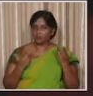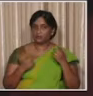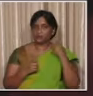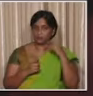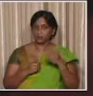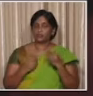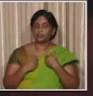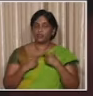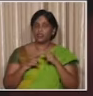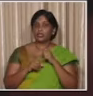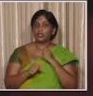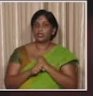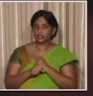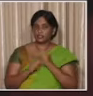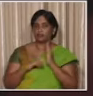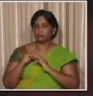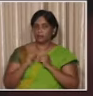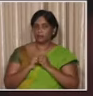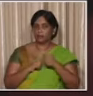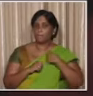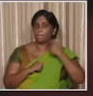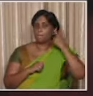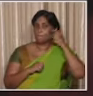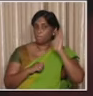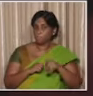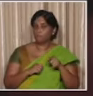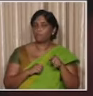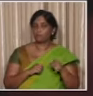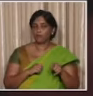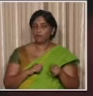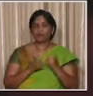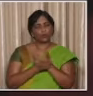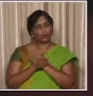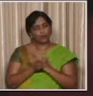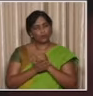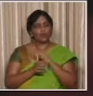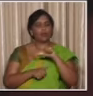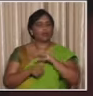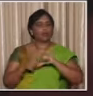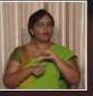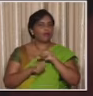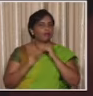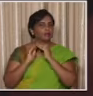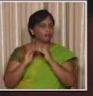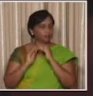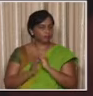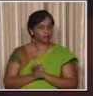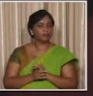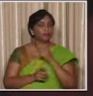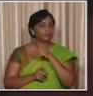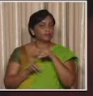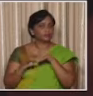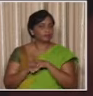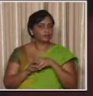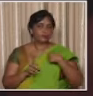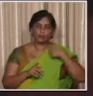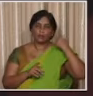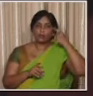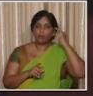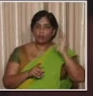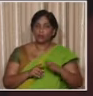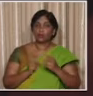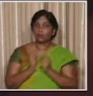හින්දා තමයි අපි ඩිජිටල් කරණය කරන්න බලාපොරොත්තු වෙන්නේ මේ සෑම ආයතනයක්ම. ඒ තුලින් අපි බලාපොරොත්තු